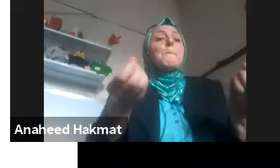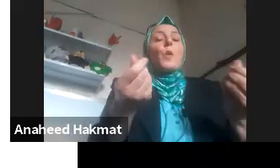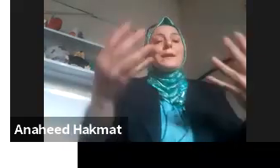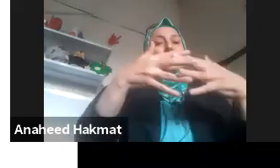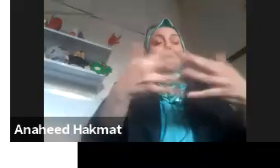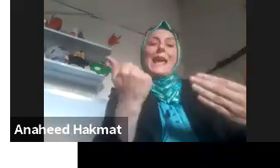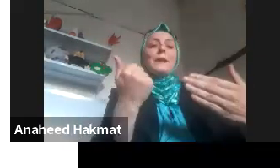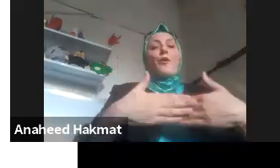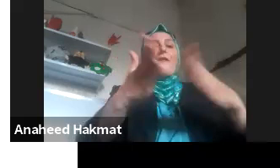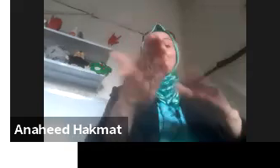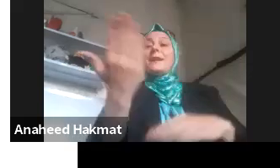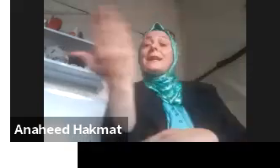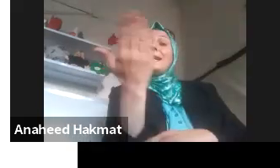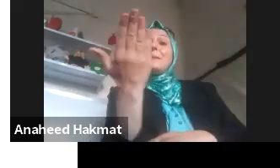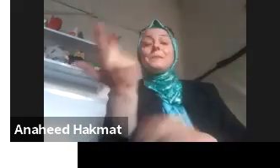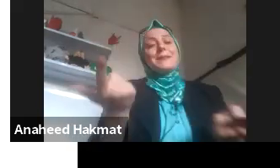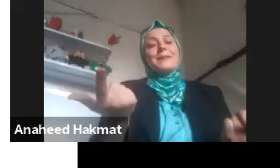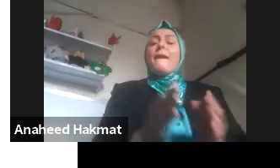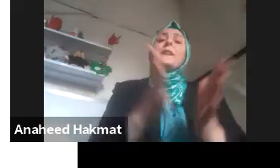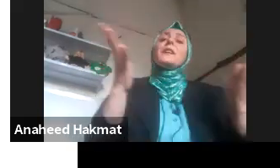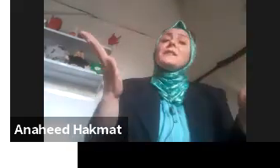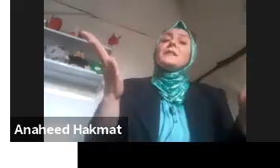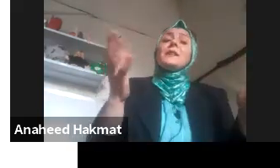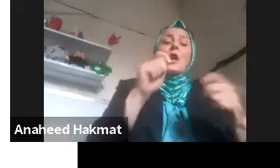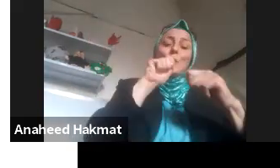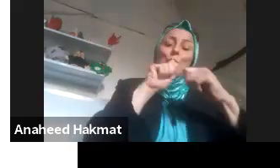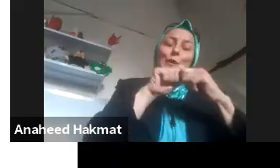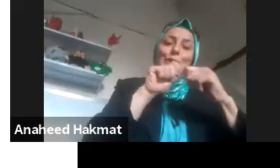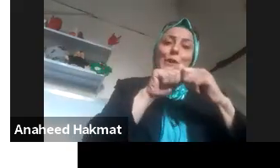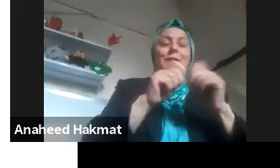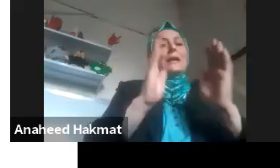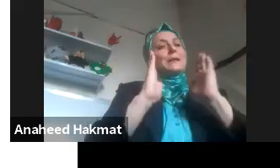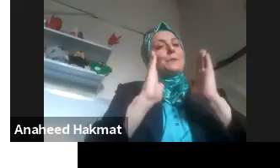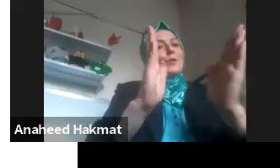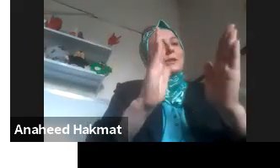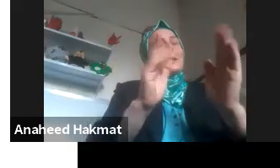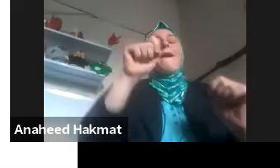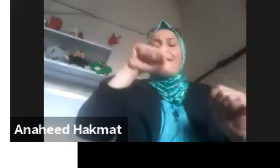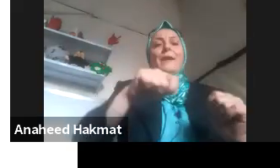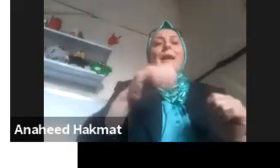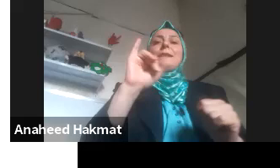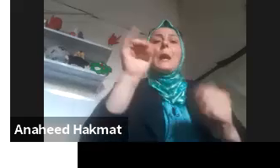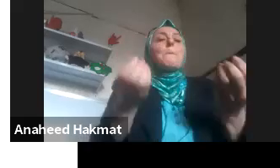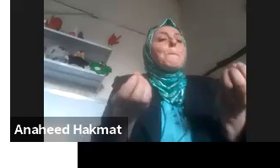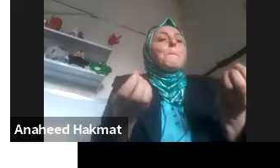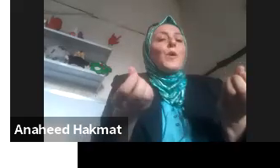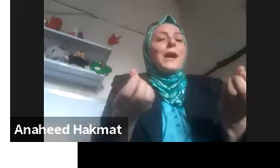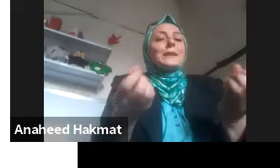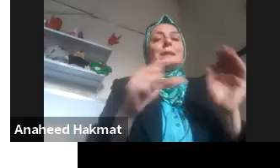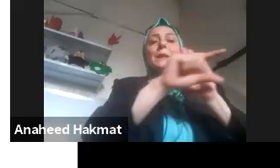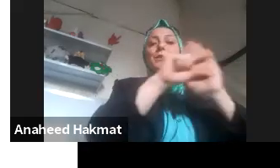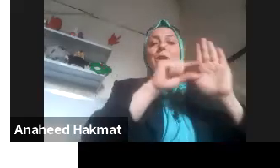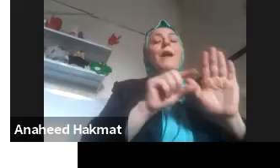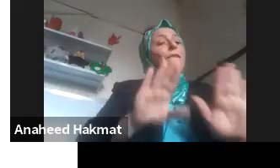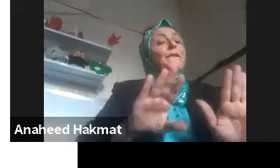مهمة. في كتير التوصيات باتجاه أنه كل طفل يكون عنده المواد له، فبنا نطلع بقضايا توفير